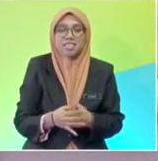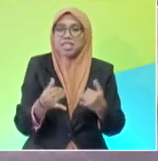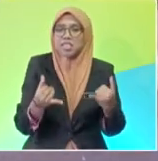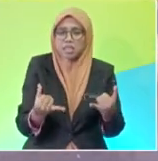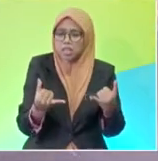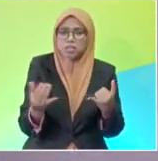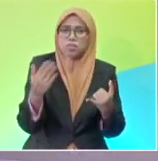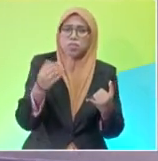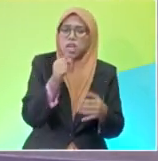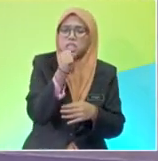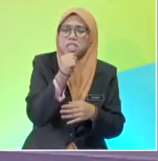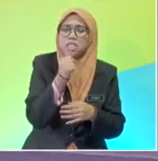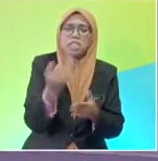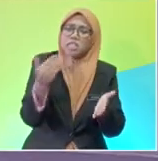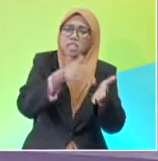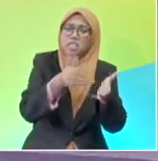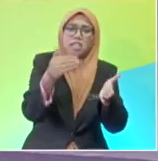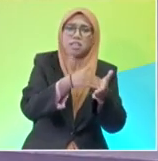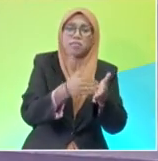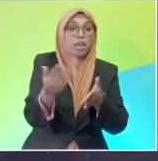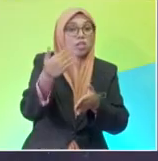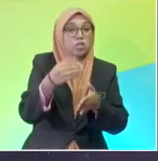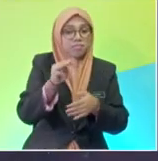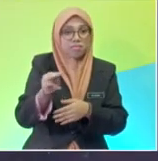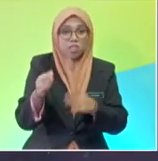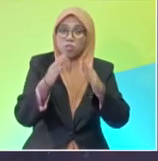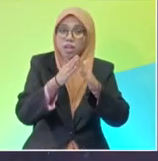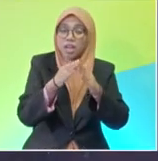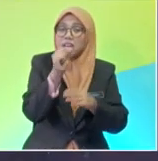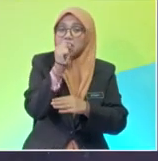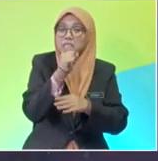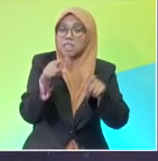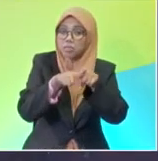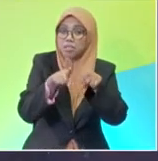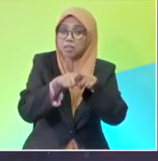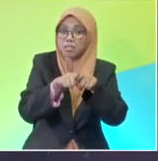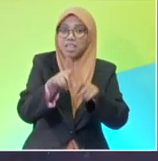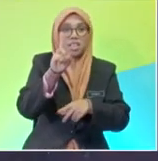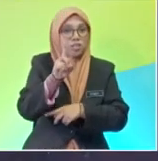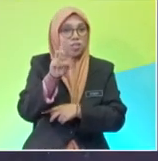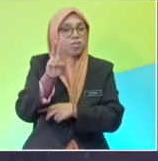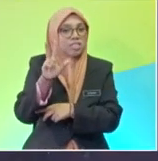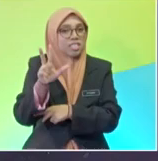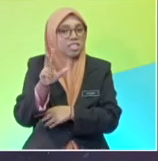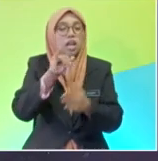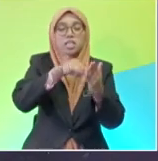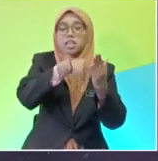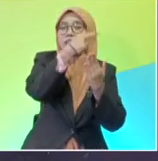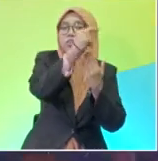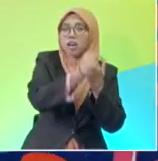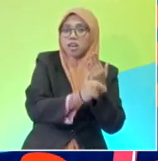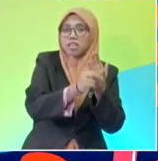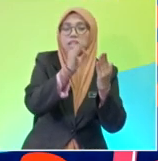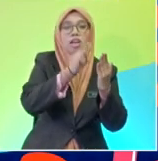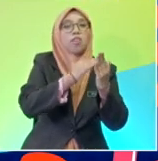nyanyi kejap, Mira. Okey, betul ke tak? Ha, jom mula-mula kat rumah sana. Kita cuba nyanyi sama-sama, okey? Okey, satu, dua, mula.